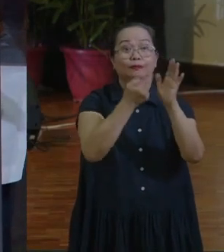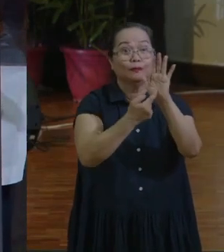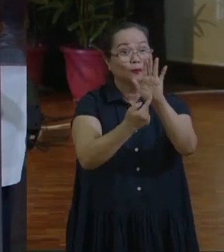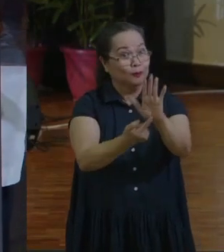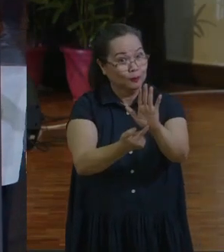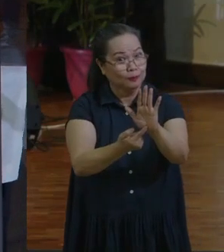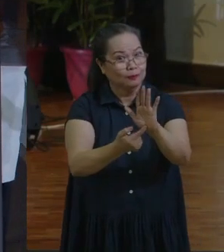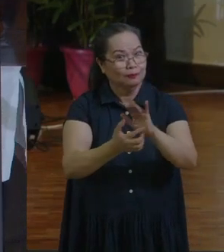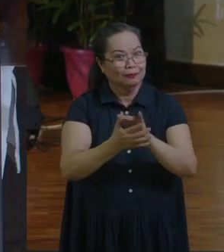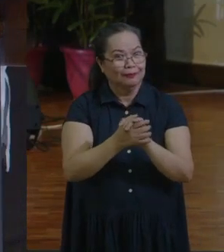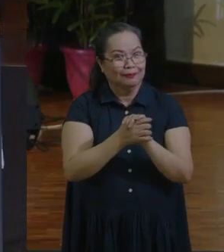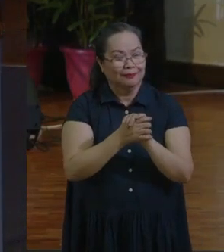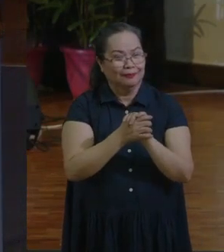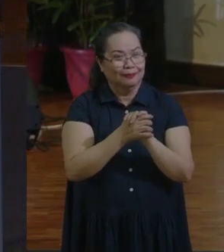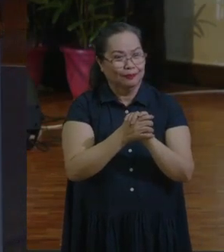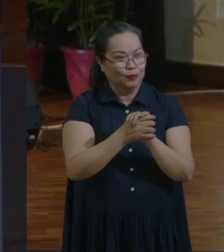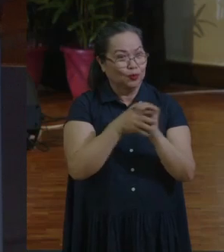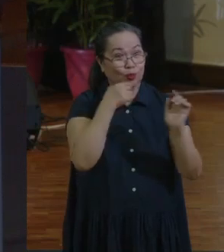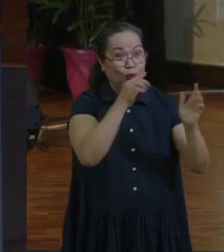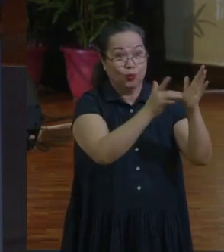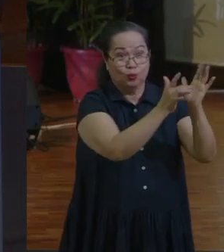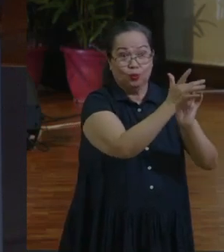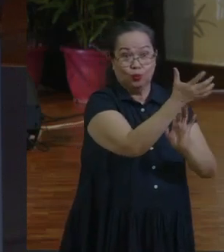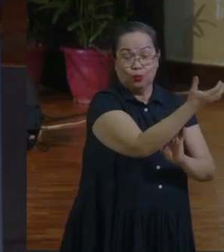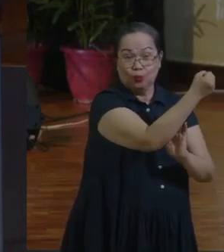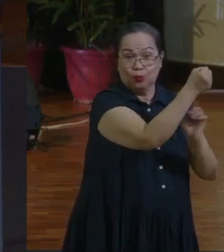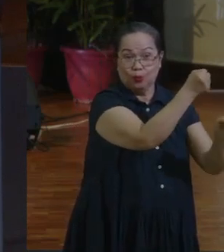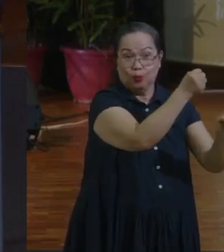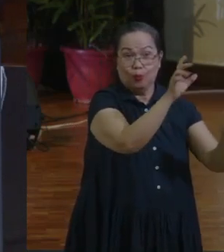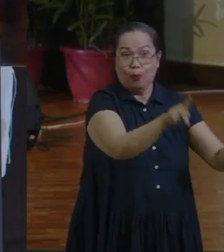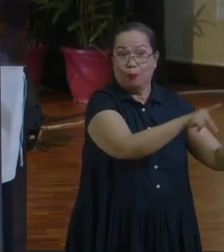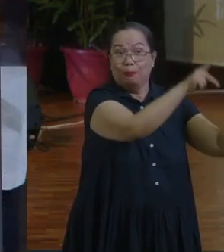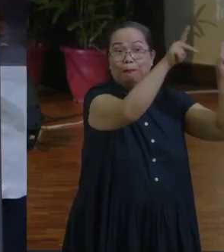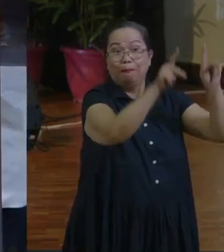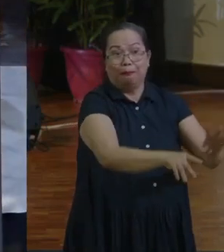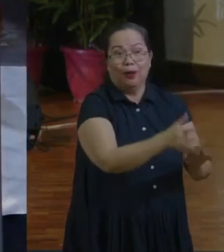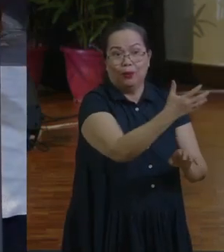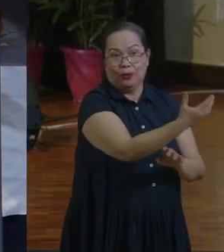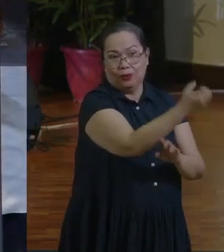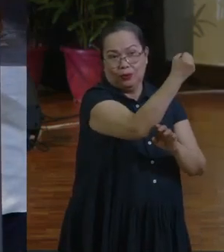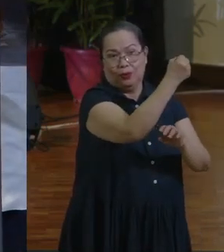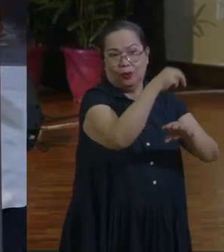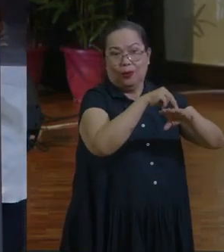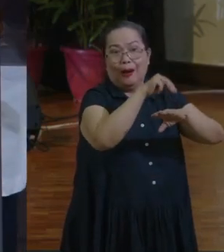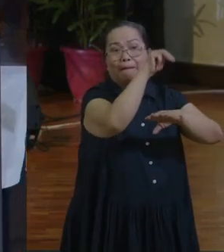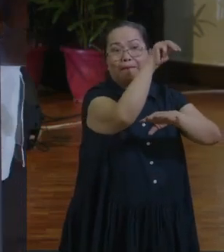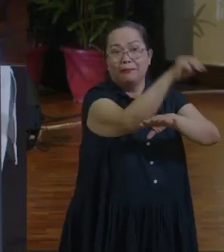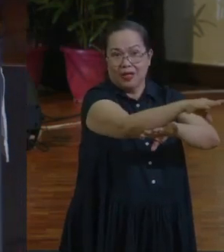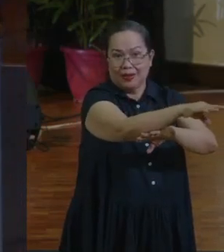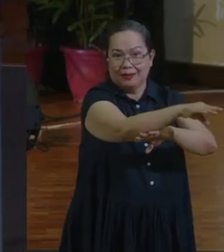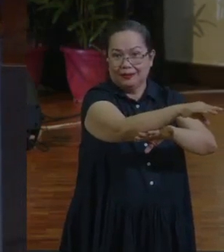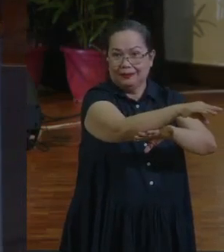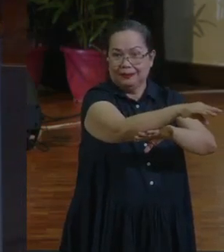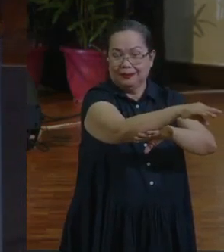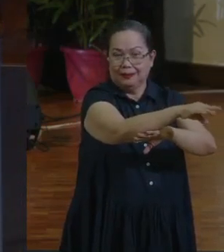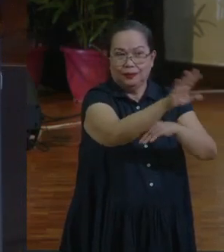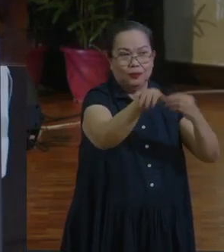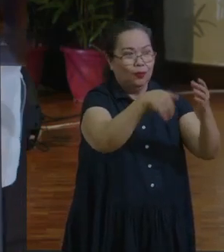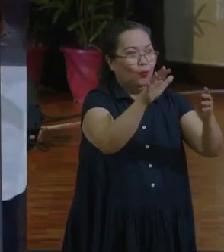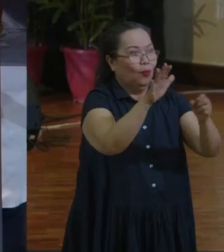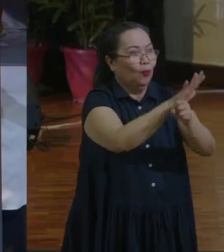siya at pinakita niya sa pamamagitan ng makapangyarihang gawa. Puno ang mga ebanghelyo ng